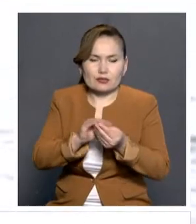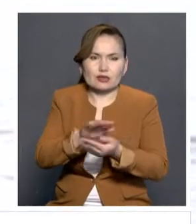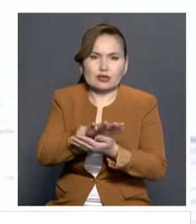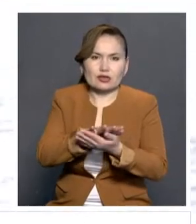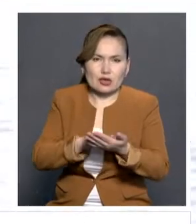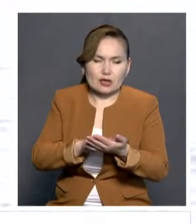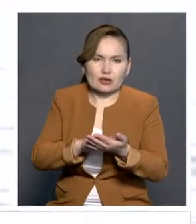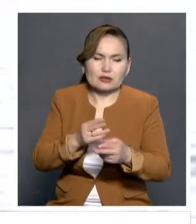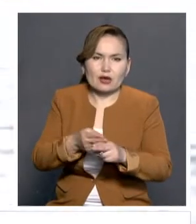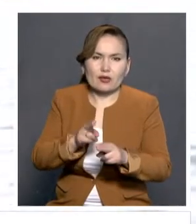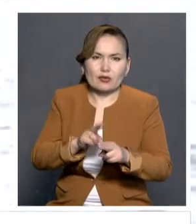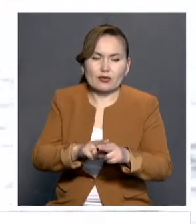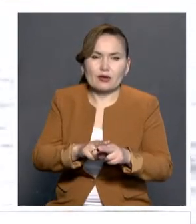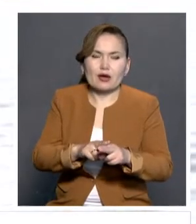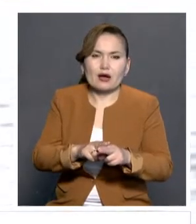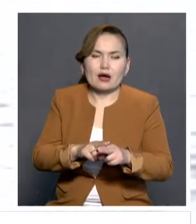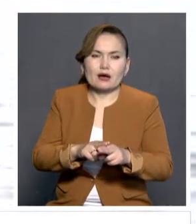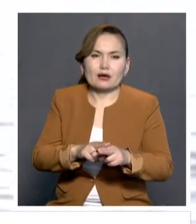бұл арада тек